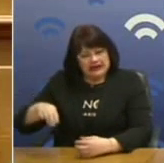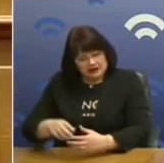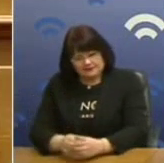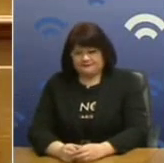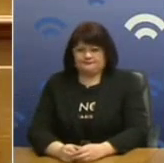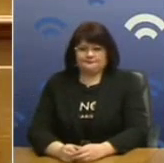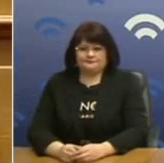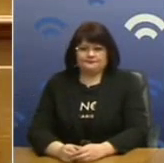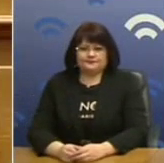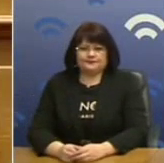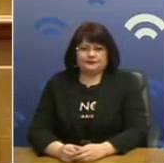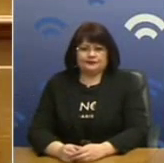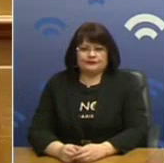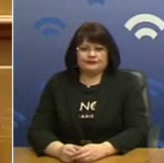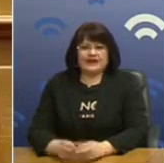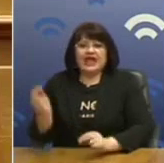έχασε τις εκλογές.